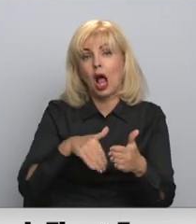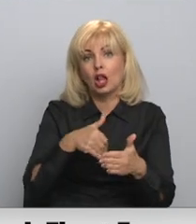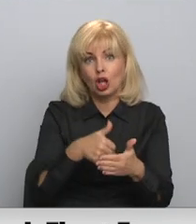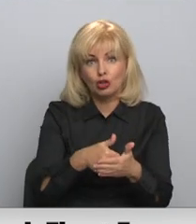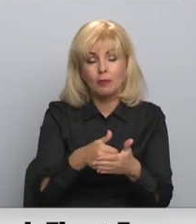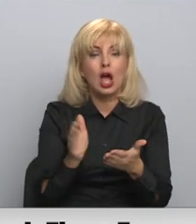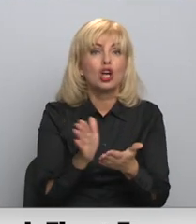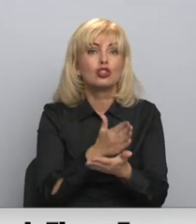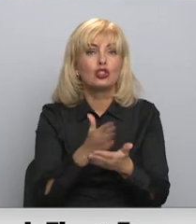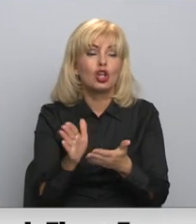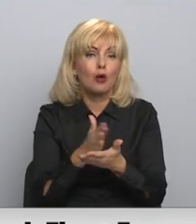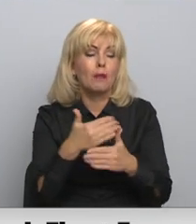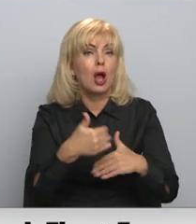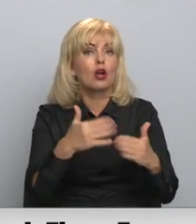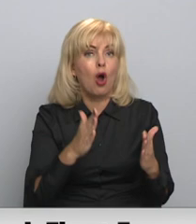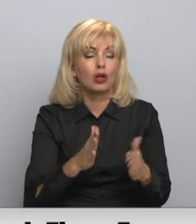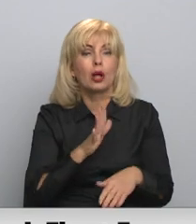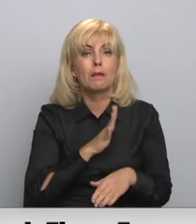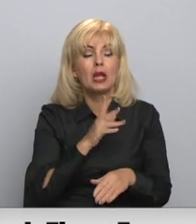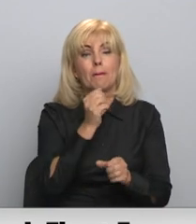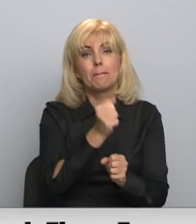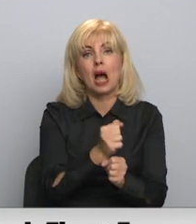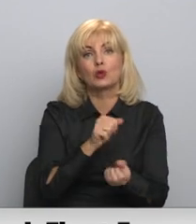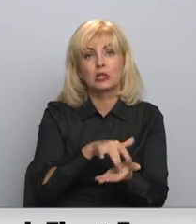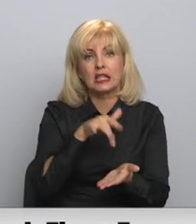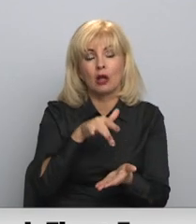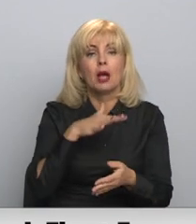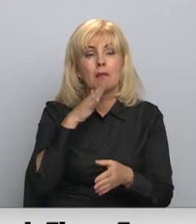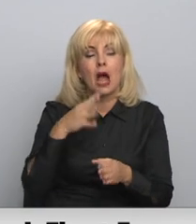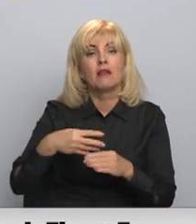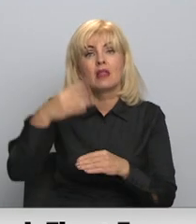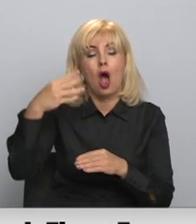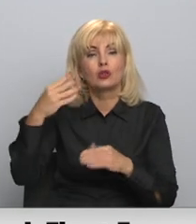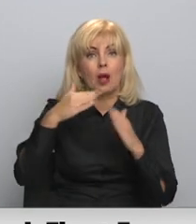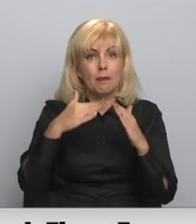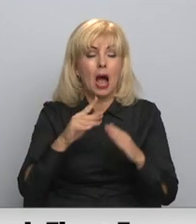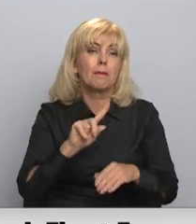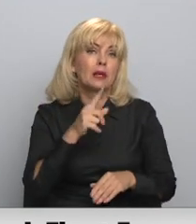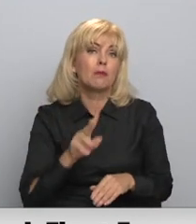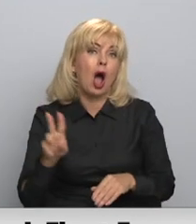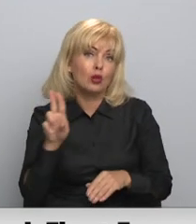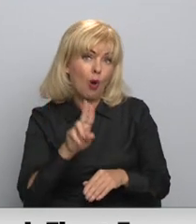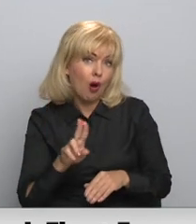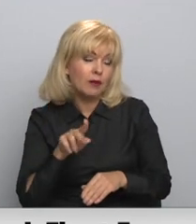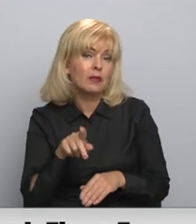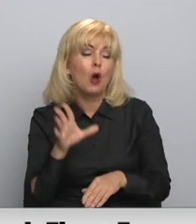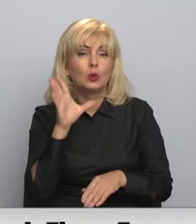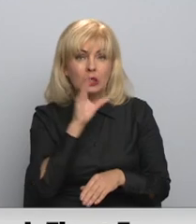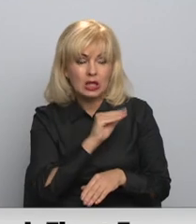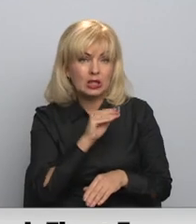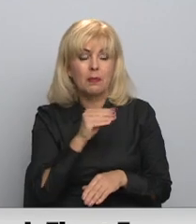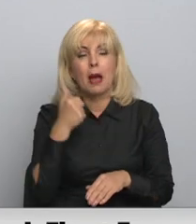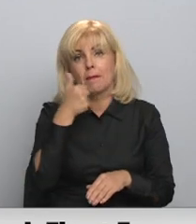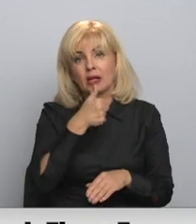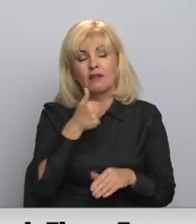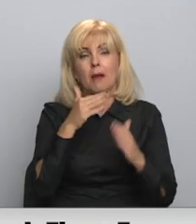saucamie šķirojamie konteineri bijuši tikai pagasts centros pie daudzstāvu mājām, bet jau no 1. Novembra šāda iespēja ir arī